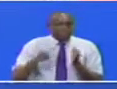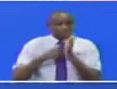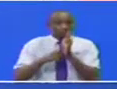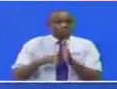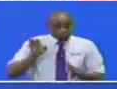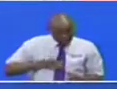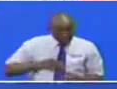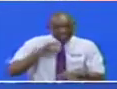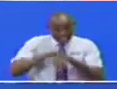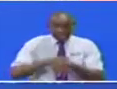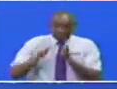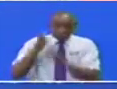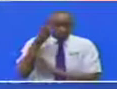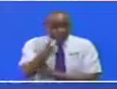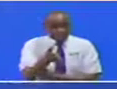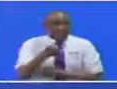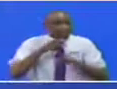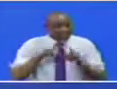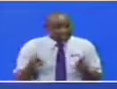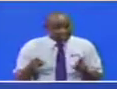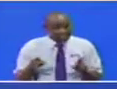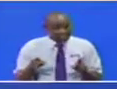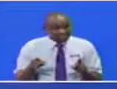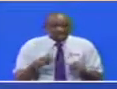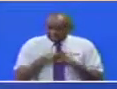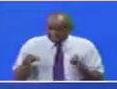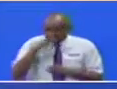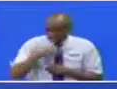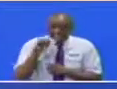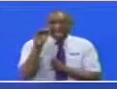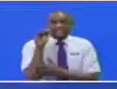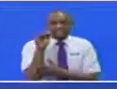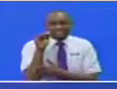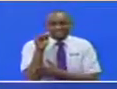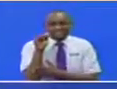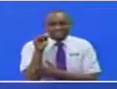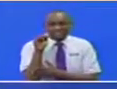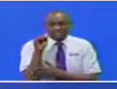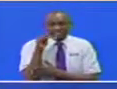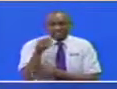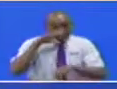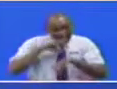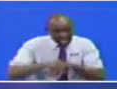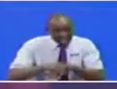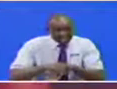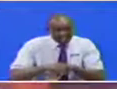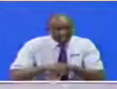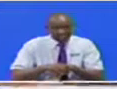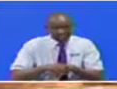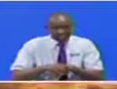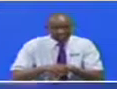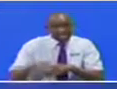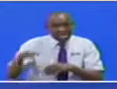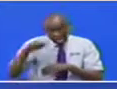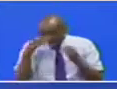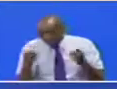wanawake wanapata nafasi, lakini hatujauliza wanapata nafasi kwa